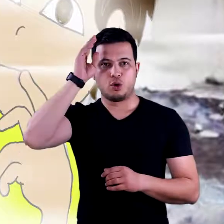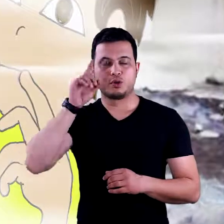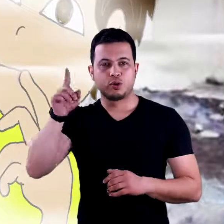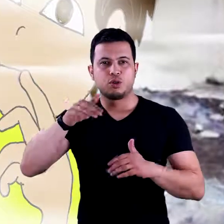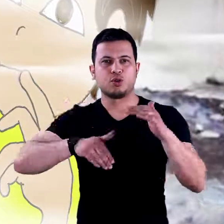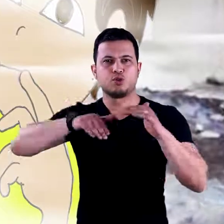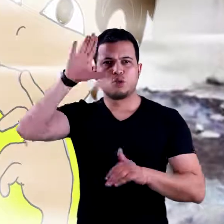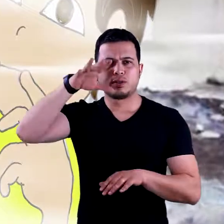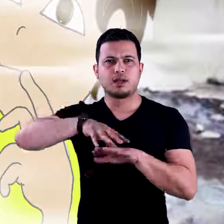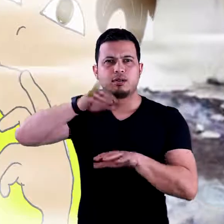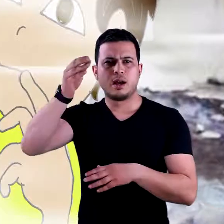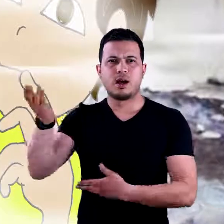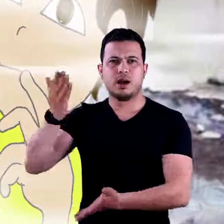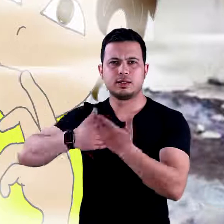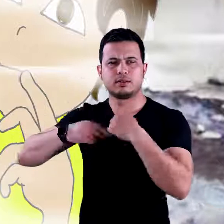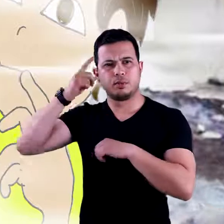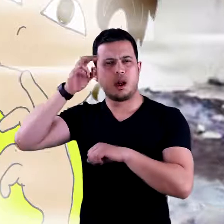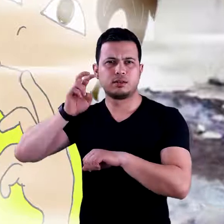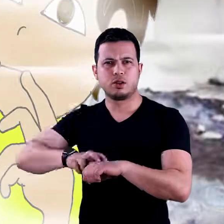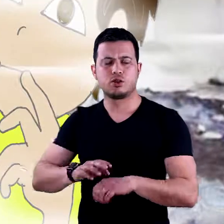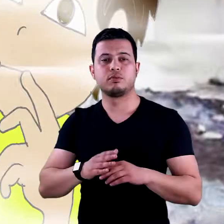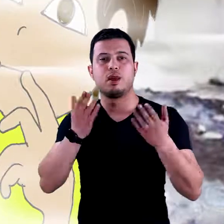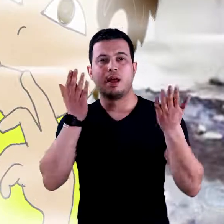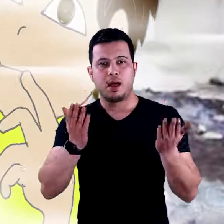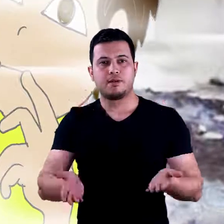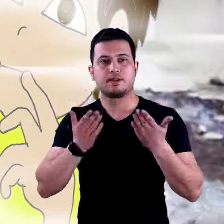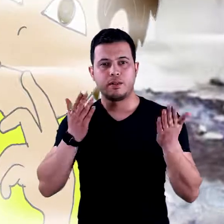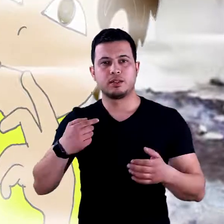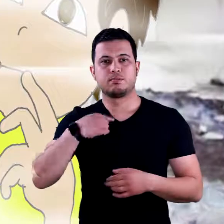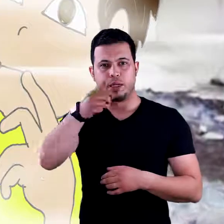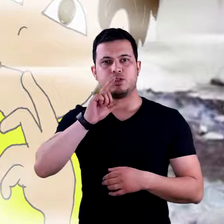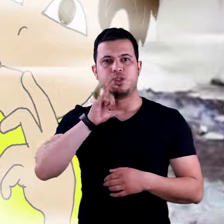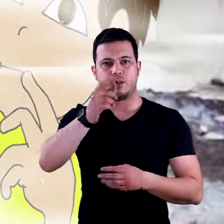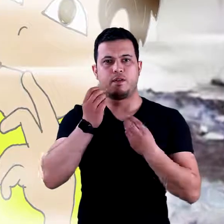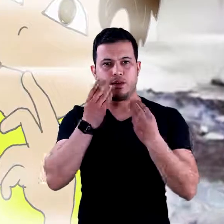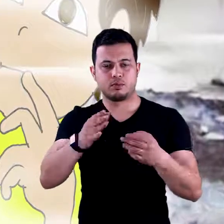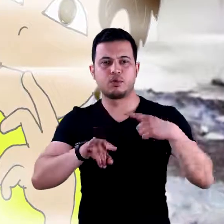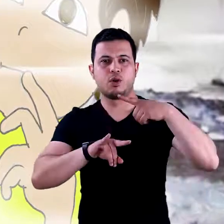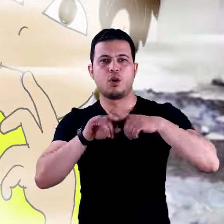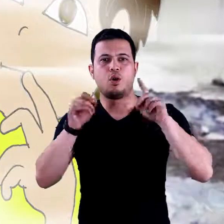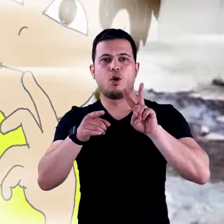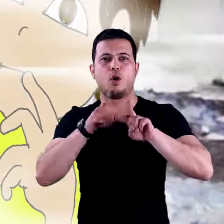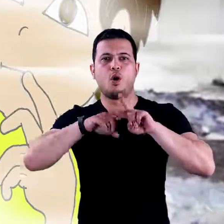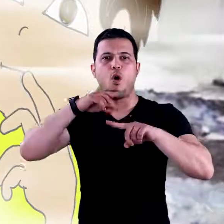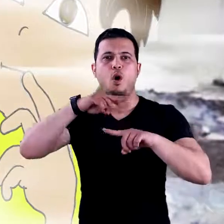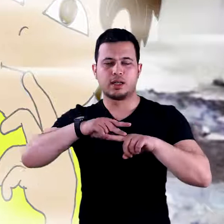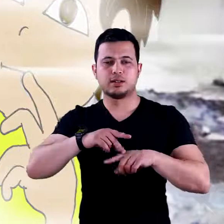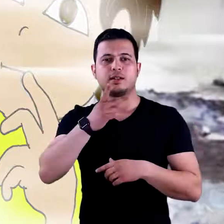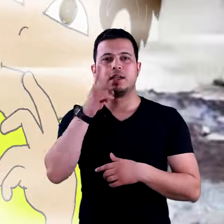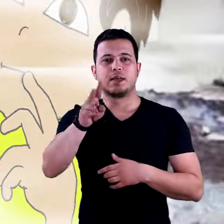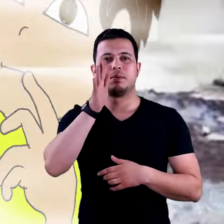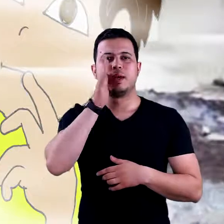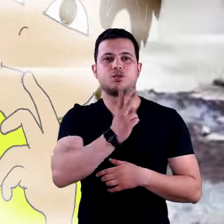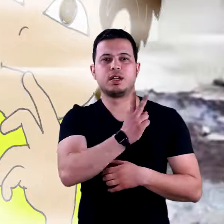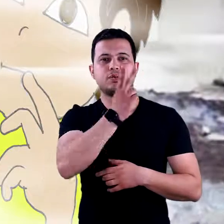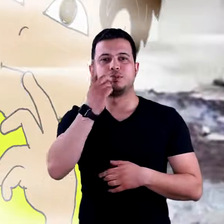yükseklikten falan bahsetmişti sanki. Evet, veriyoruz cevabı. Cevap Honaz. Honaz da